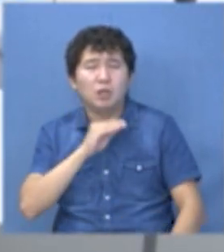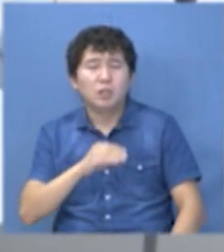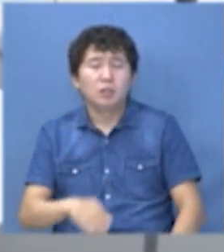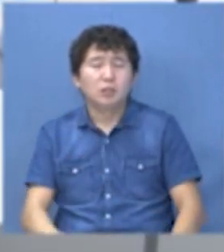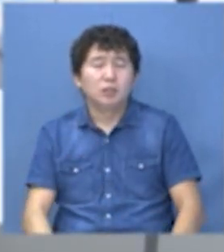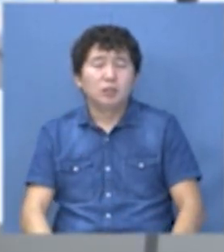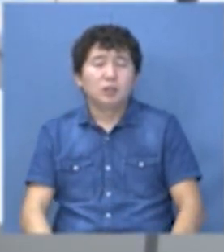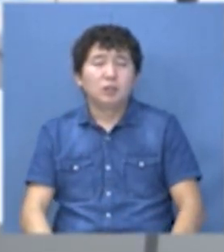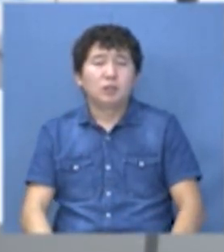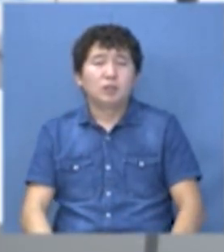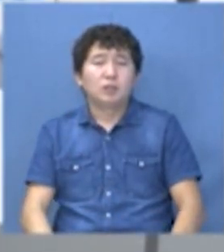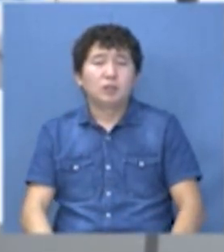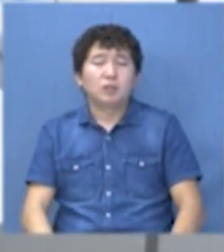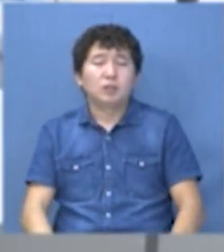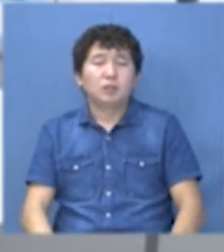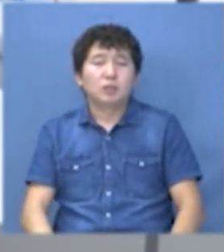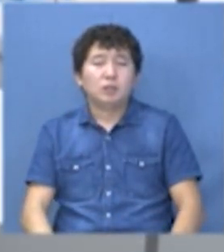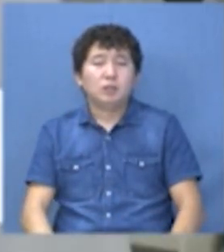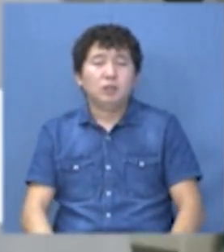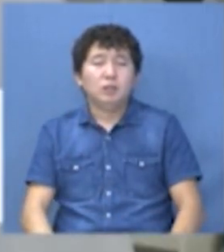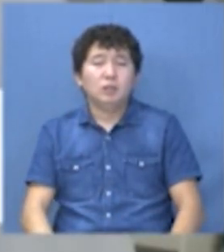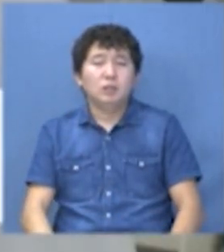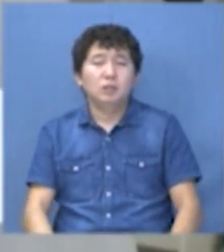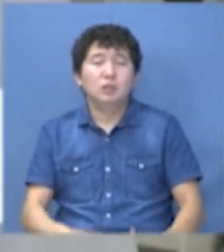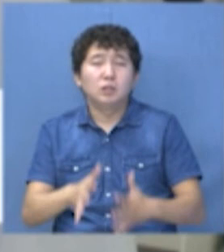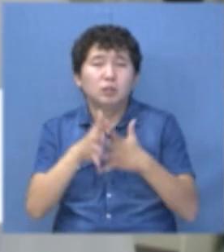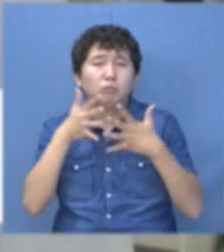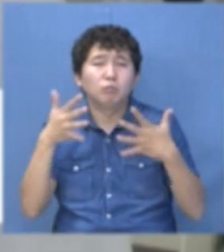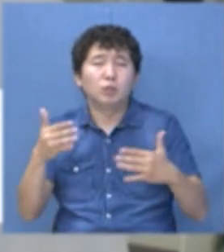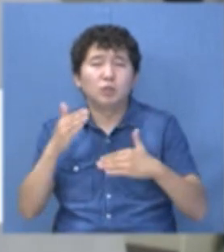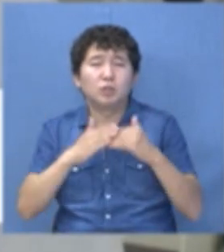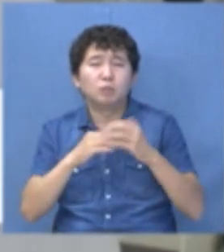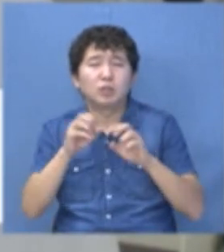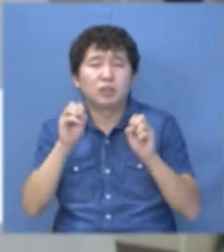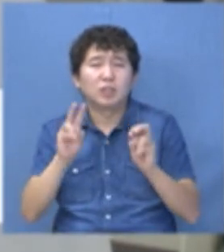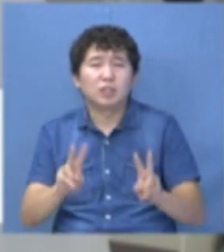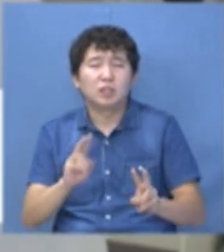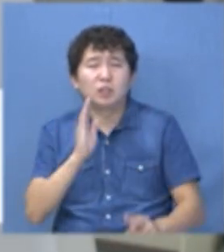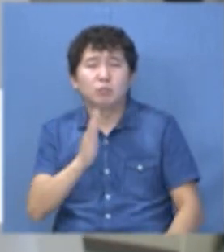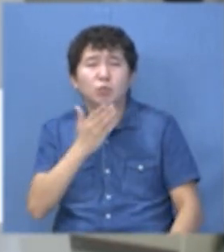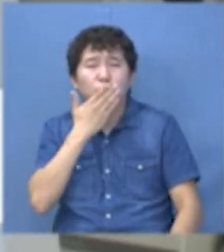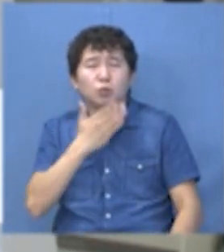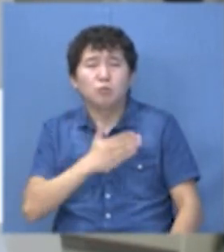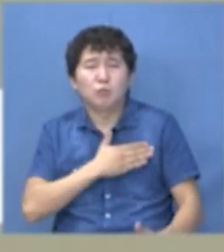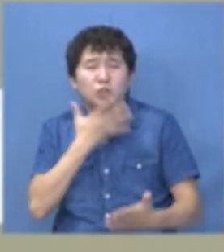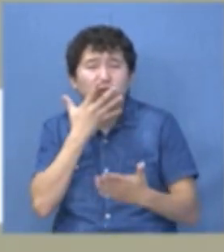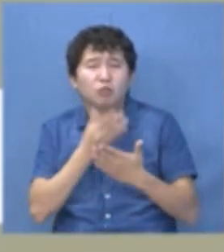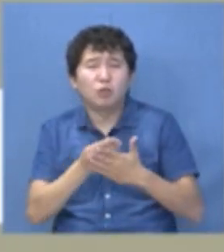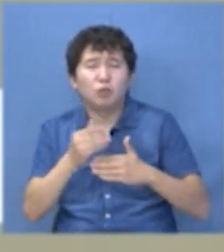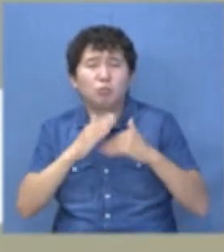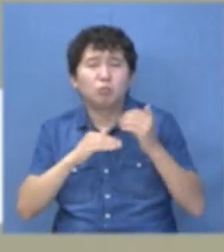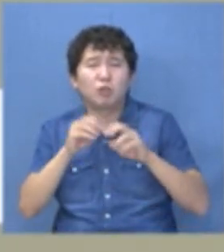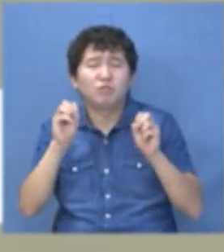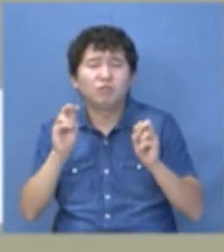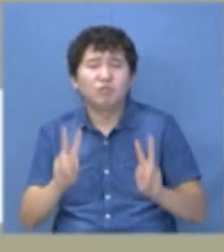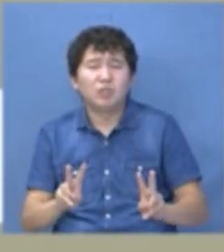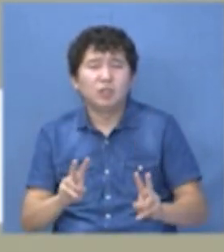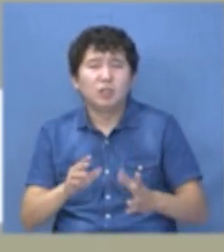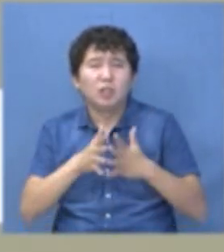вдохновляет в работе врача, говорит Татьяна. И чем больше специалистов будут любить свою работу так же, как и эта женщина, тем